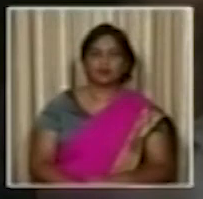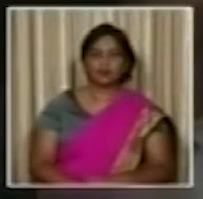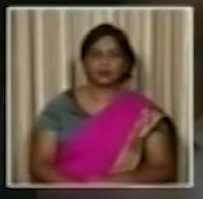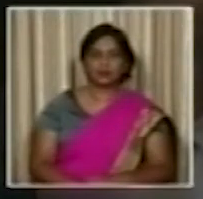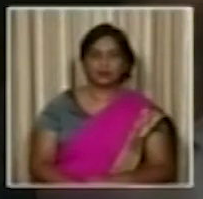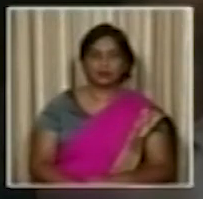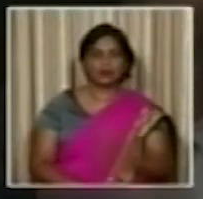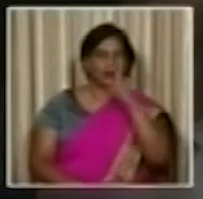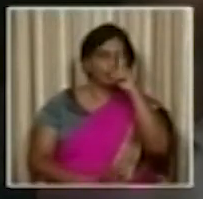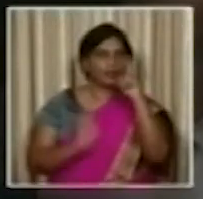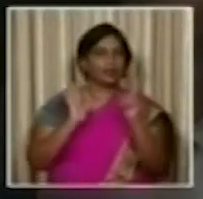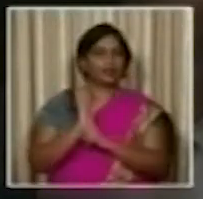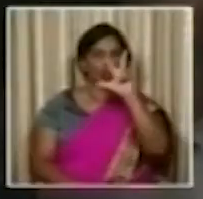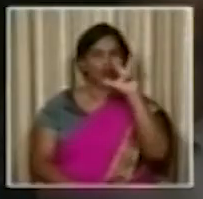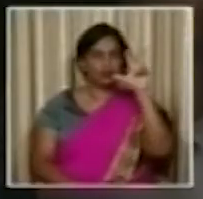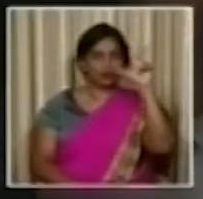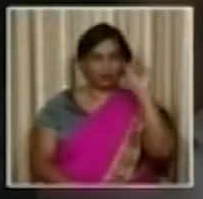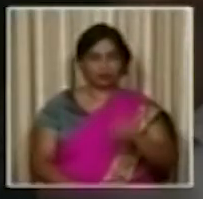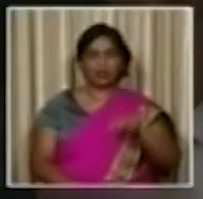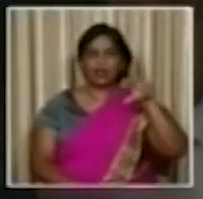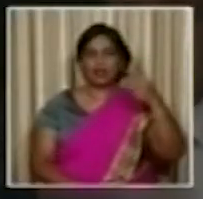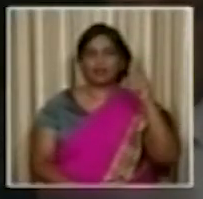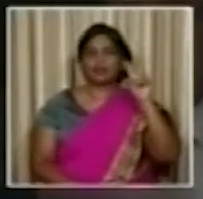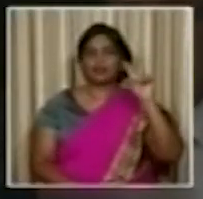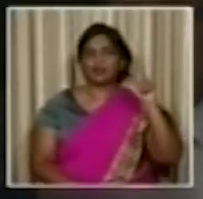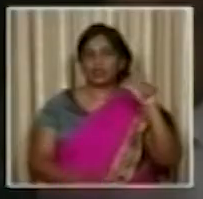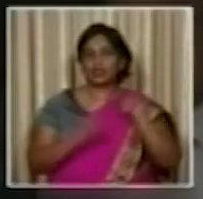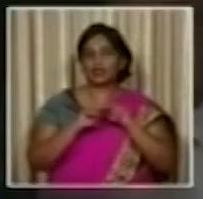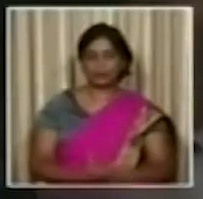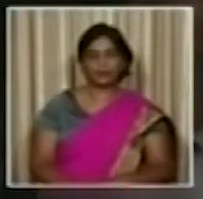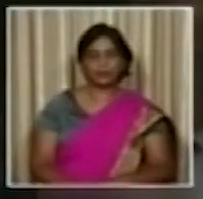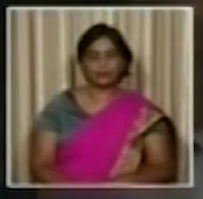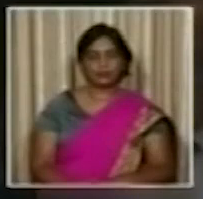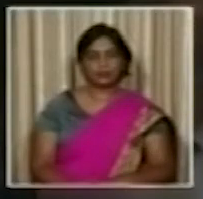ரூபாய் 32% அதிகரிப்பு. உதவி முகாமையாளர் பிரிவு